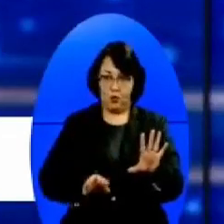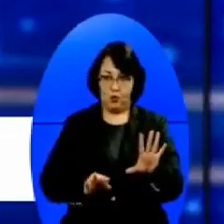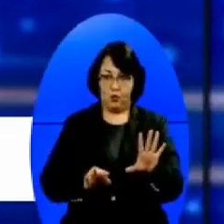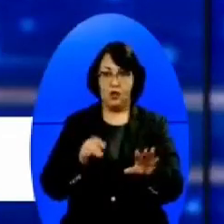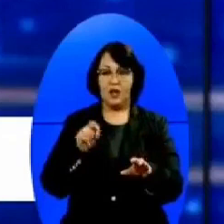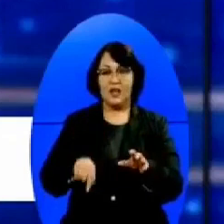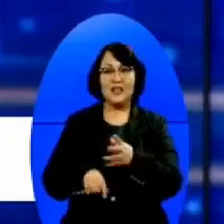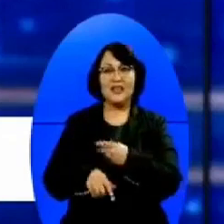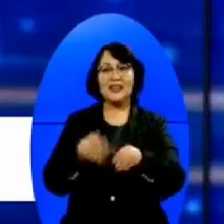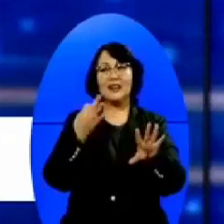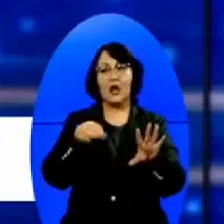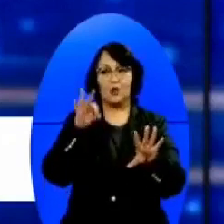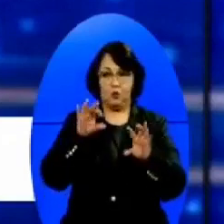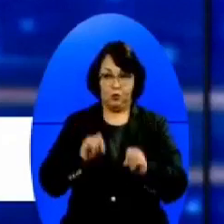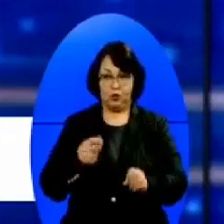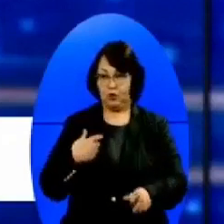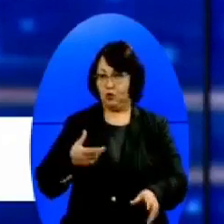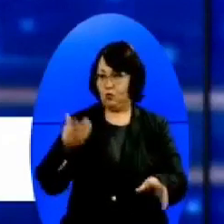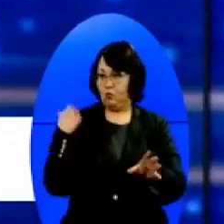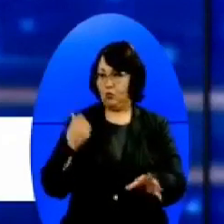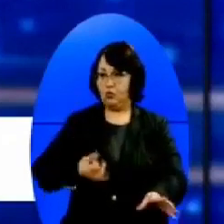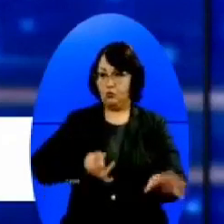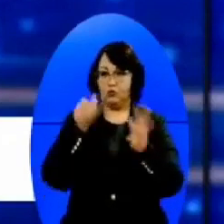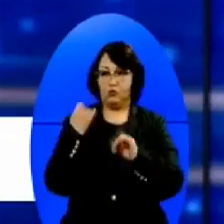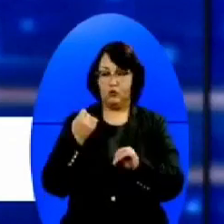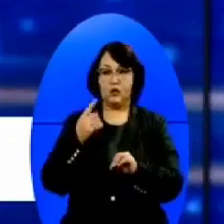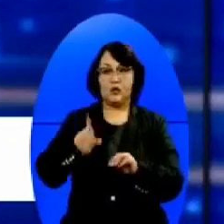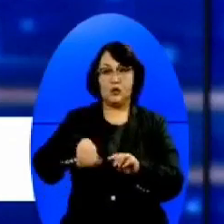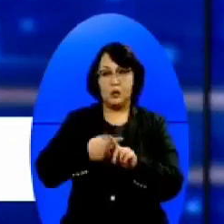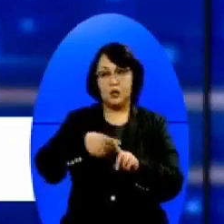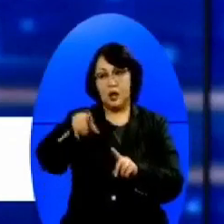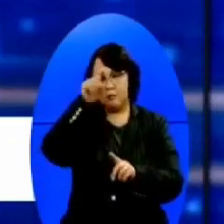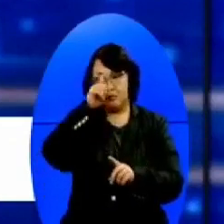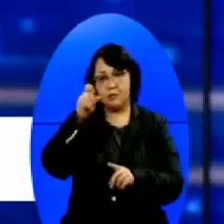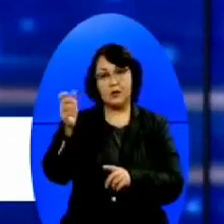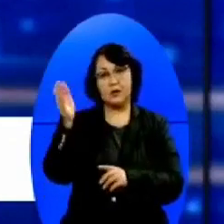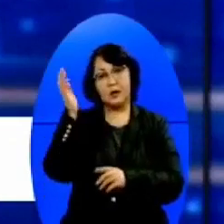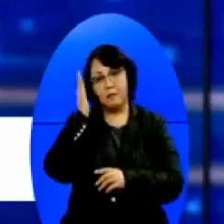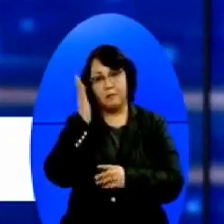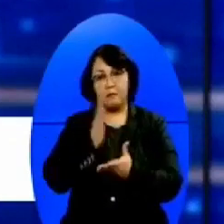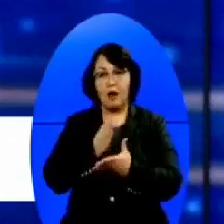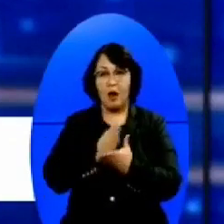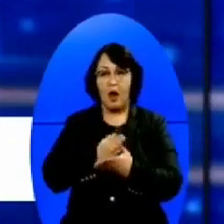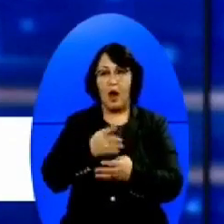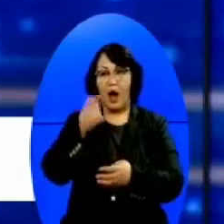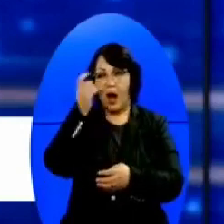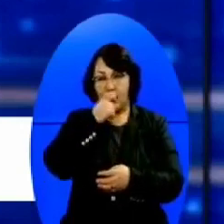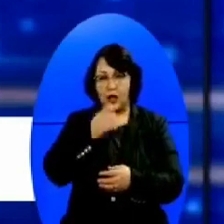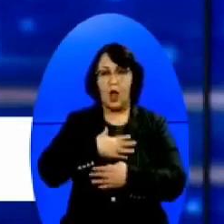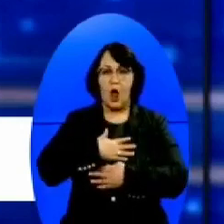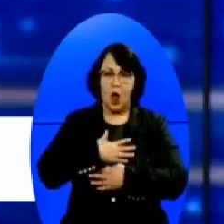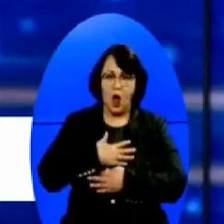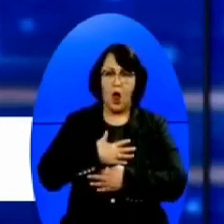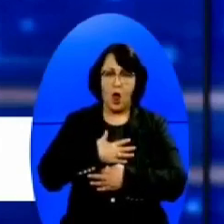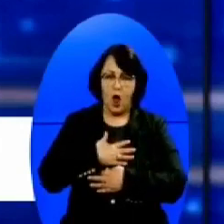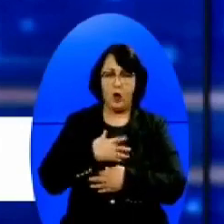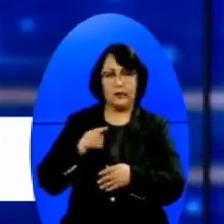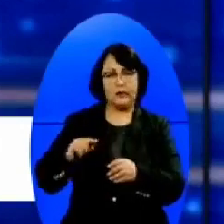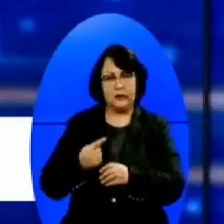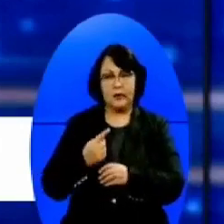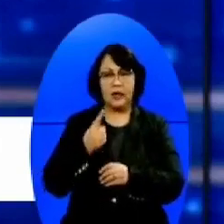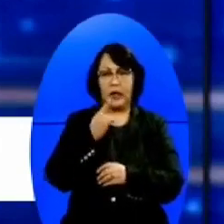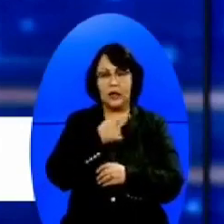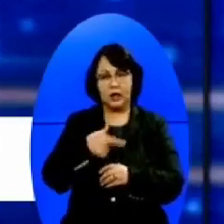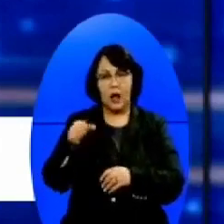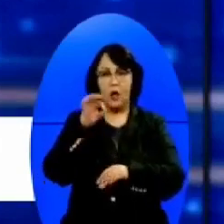80% хүрсэн байна одоо өнгөрсөн 7 өнөөдөд. За дээрэс нь болохоор ер нь эмнэлэг дэвтэж байгаа амьсгалын замын цочмог хүн талдураар хэвтээд өвчл хэвтэж